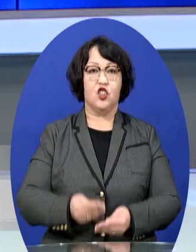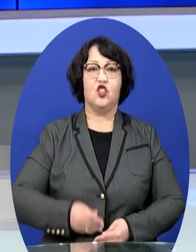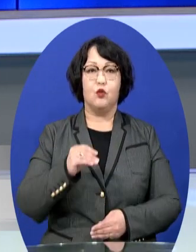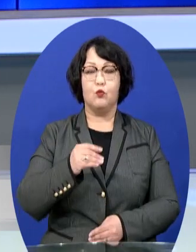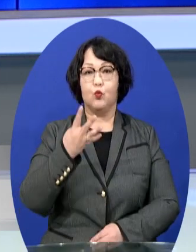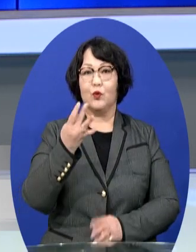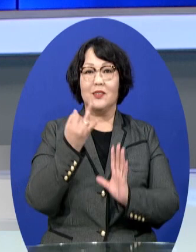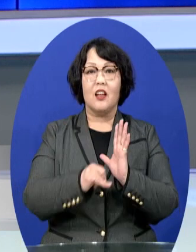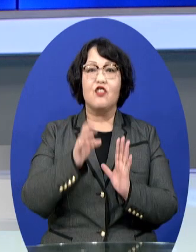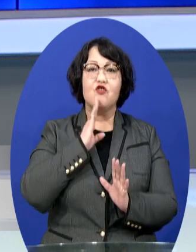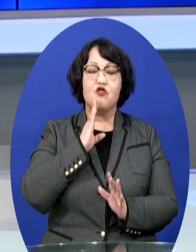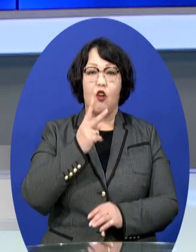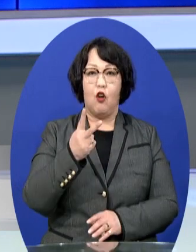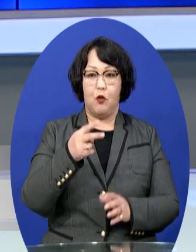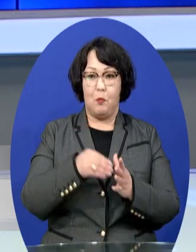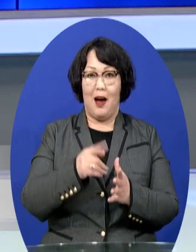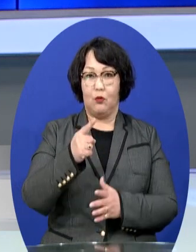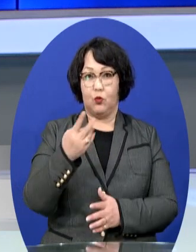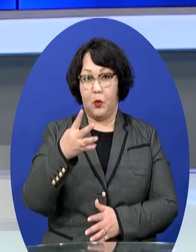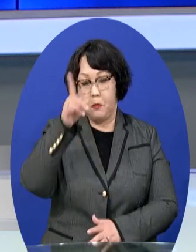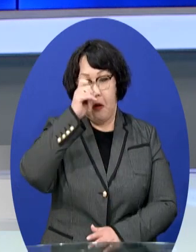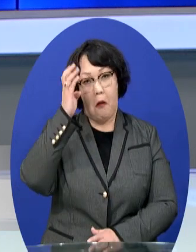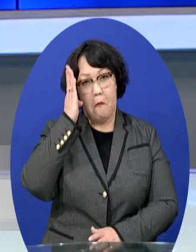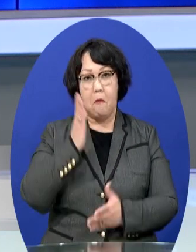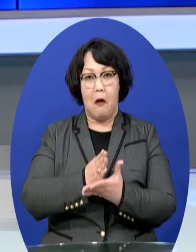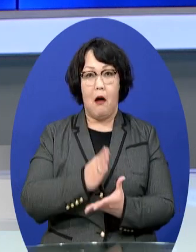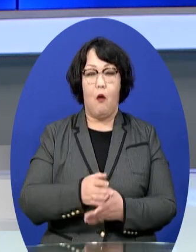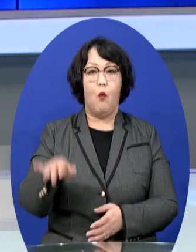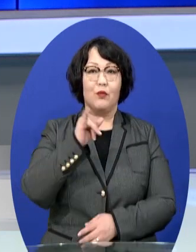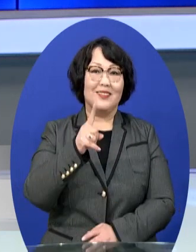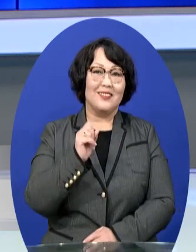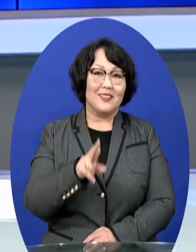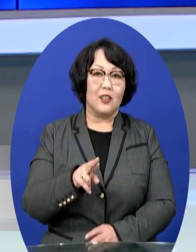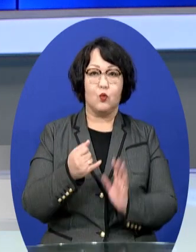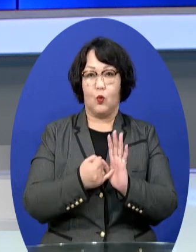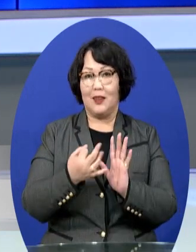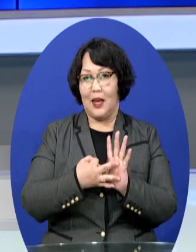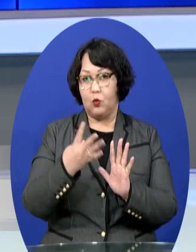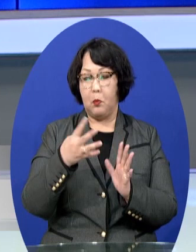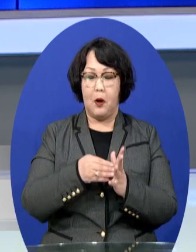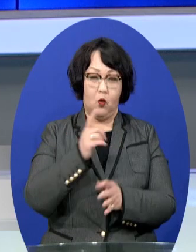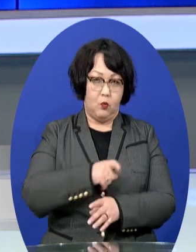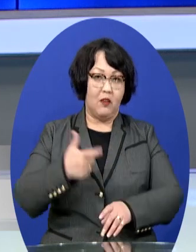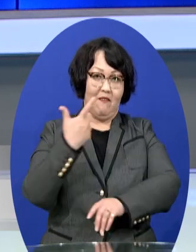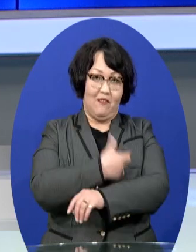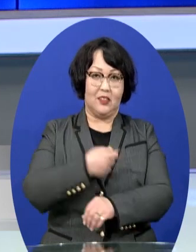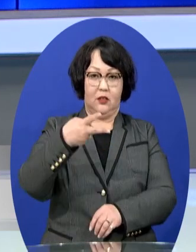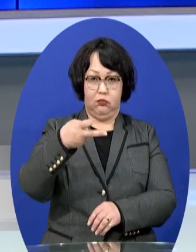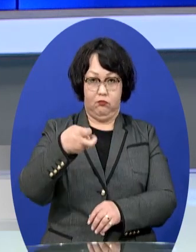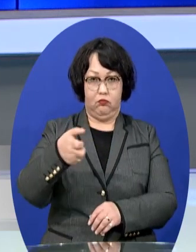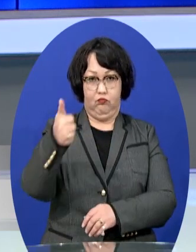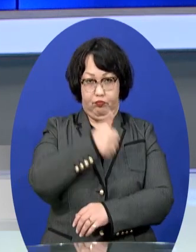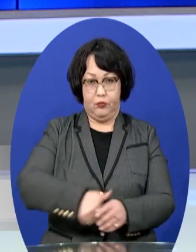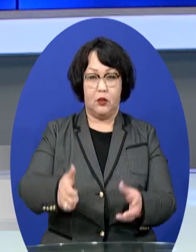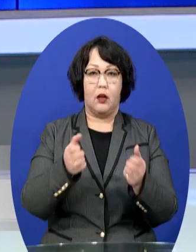гих 2014 хүүхэд хэвтэн эмчлүүлж байна. Улсын хэмжээнд 1 сая 684 мянган гаруй хүн вакцины 2 дахь тундаа